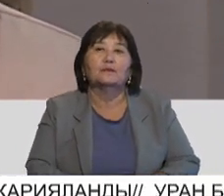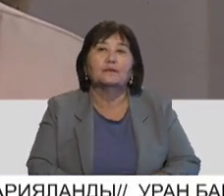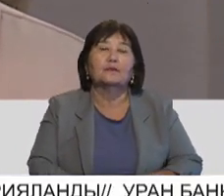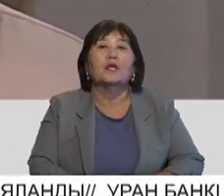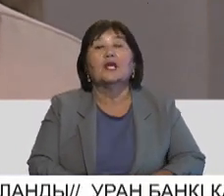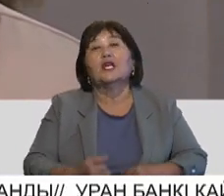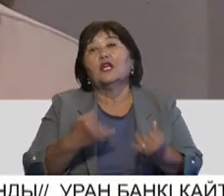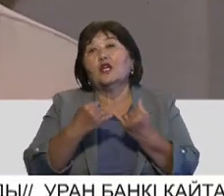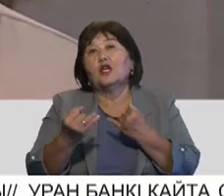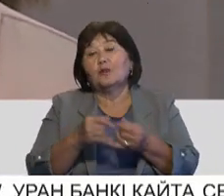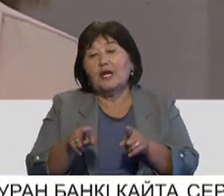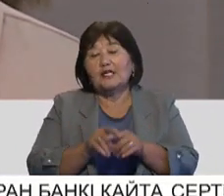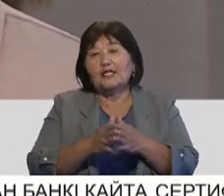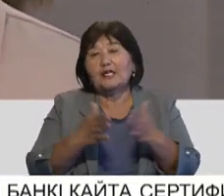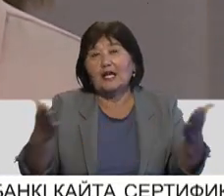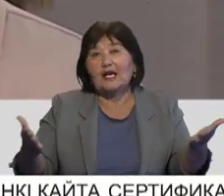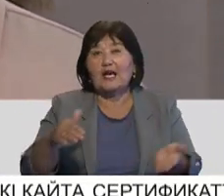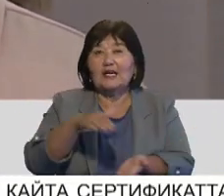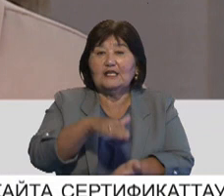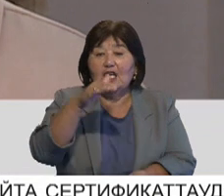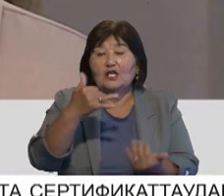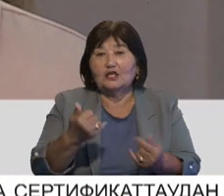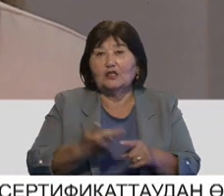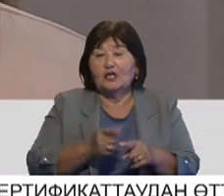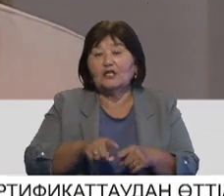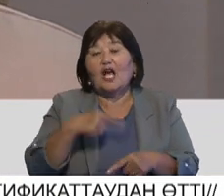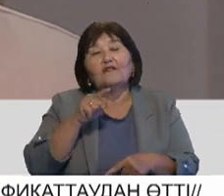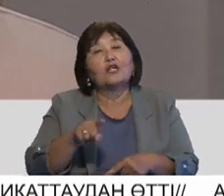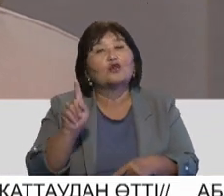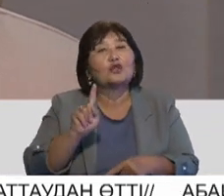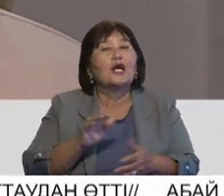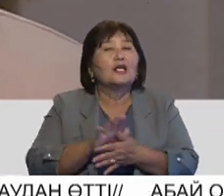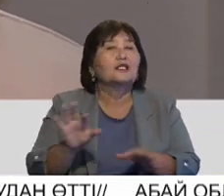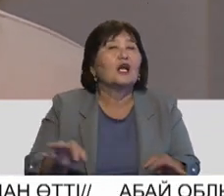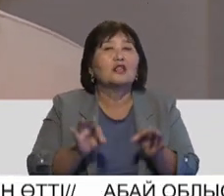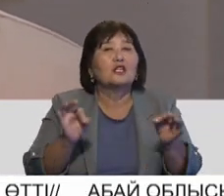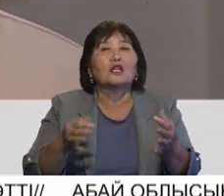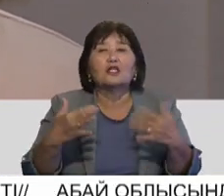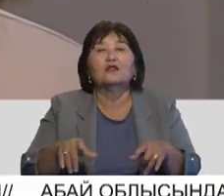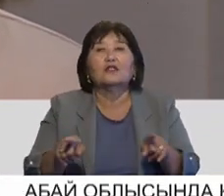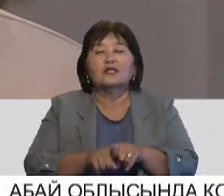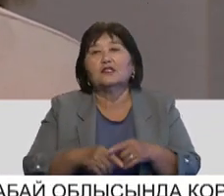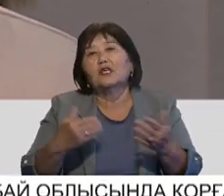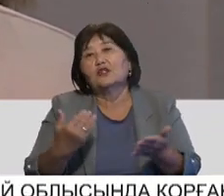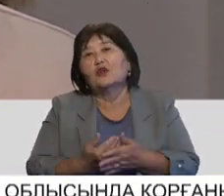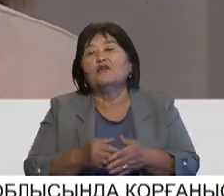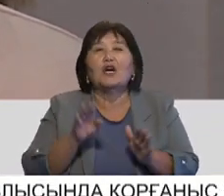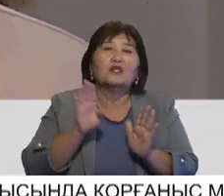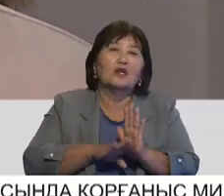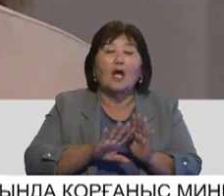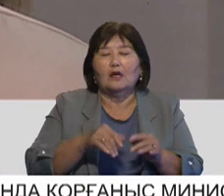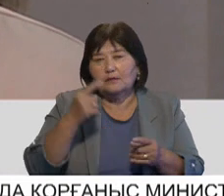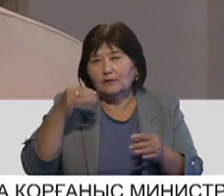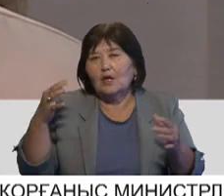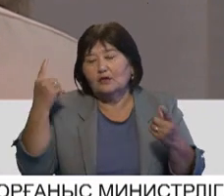И пожелтевшие от времени подшивки газеты и нынешний ее курс говорят о том, что издание никогда не гонялось за сенсациями дешевой славы.